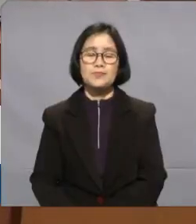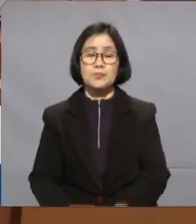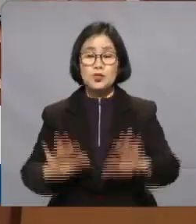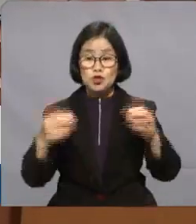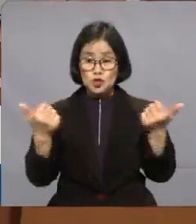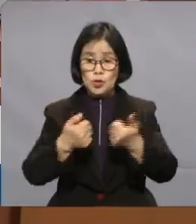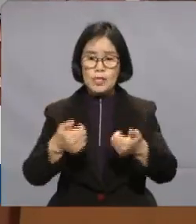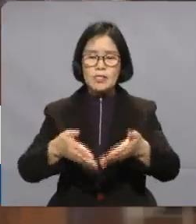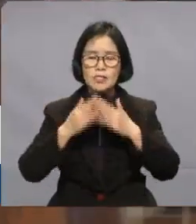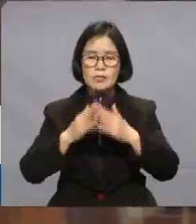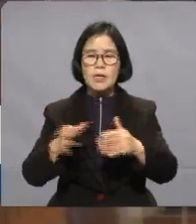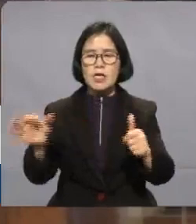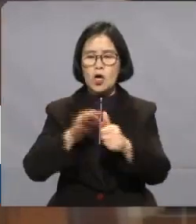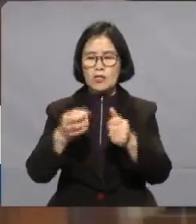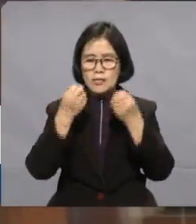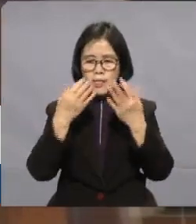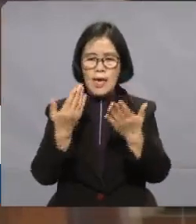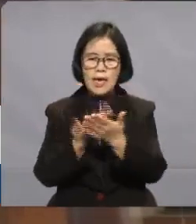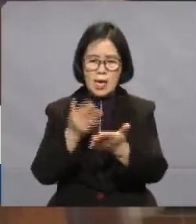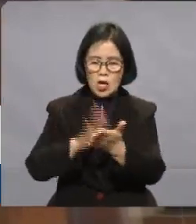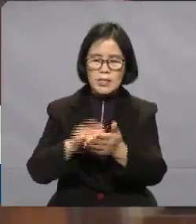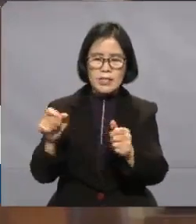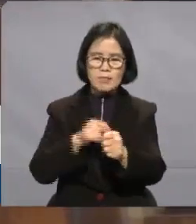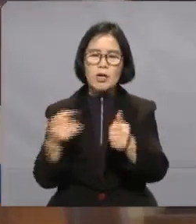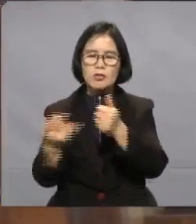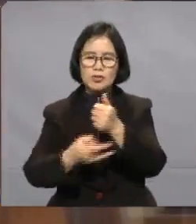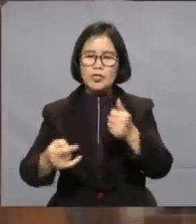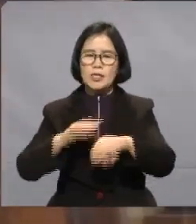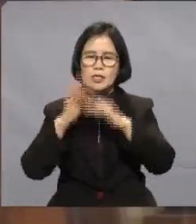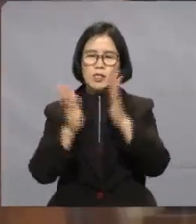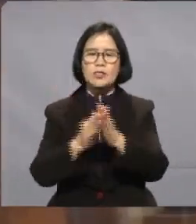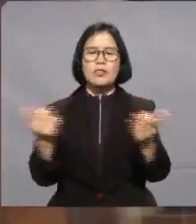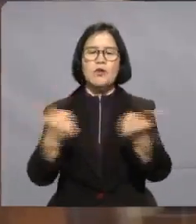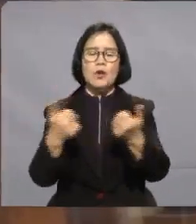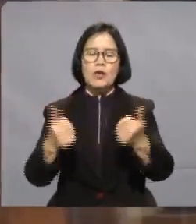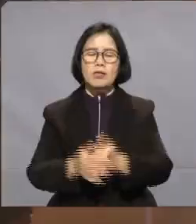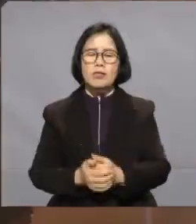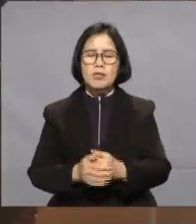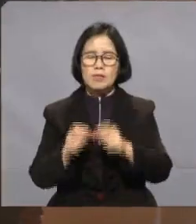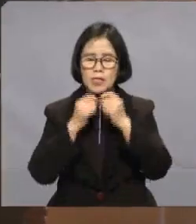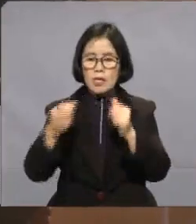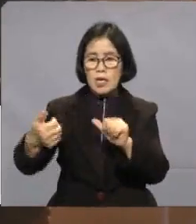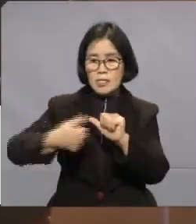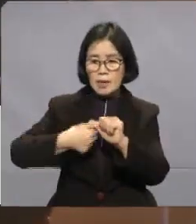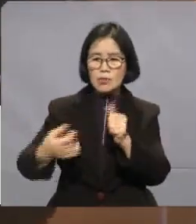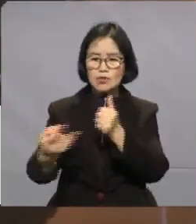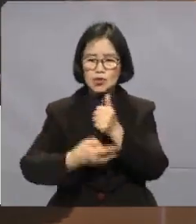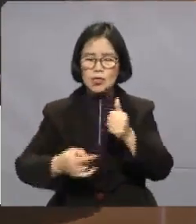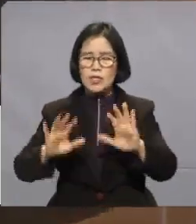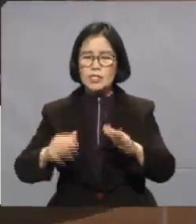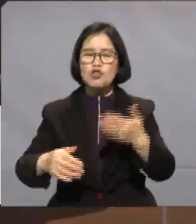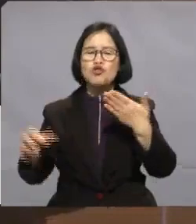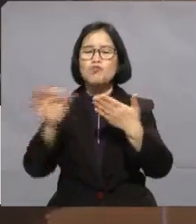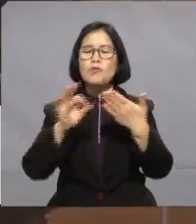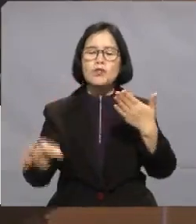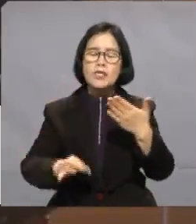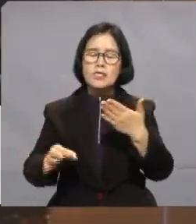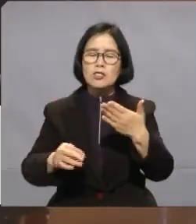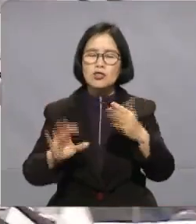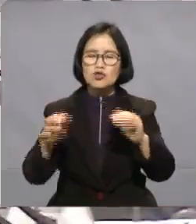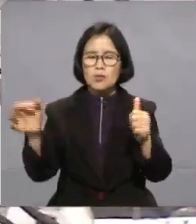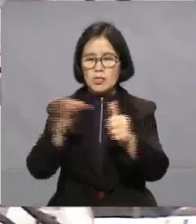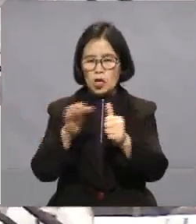국회에 설치된 연금개혁특별위원회의 전체 회의. 민간 자문위원회는 현재 9%인